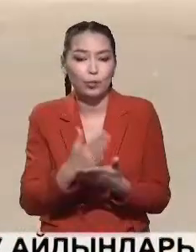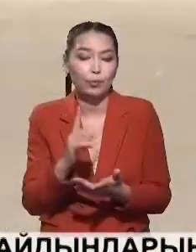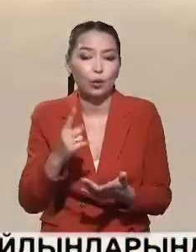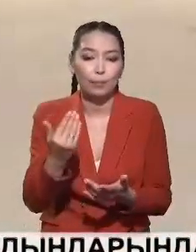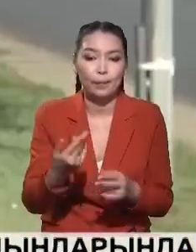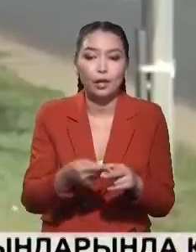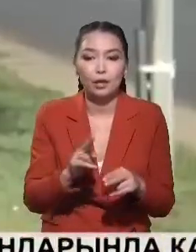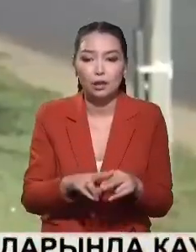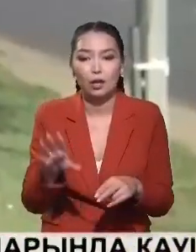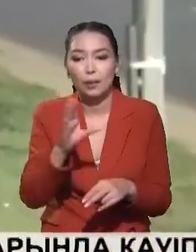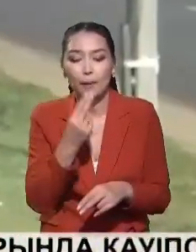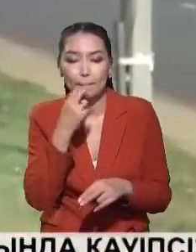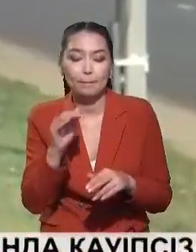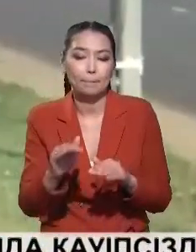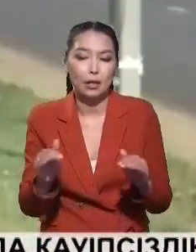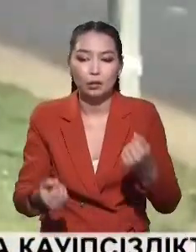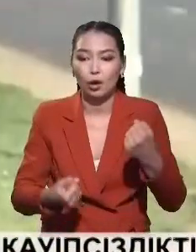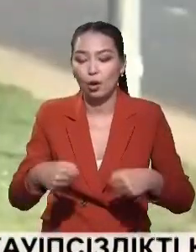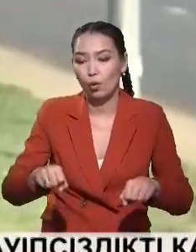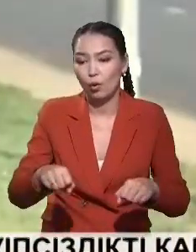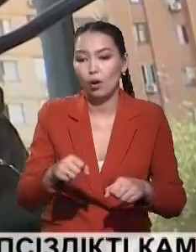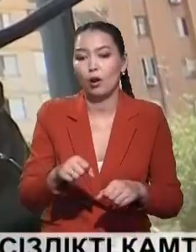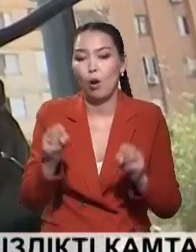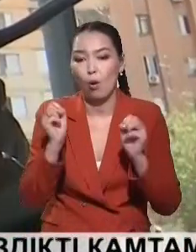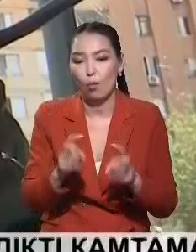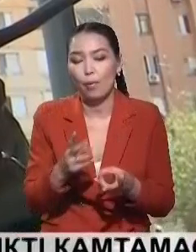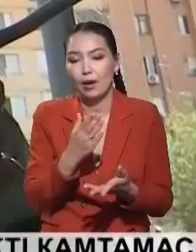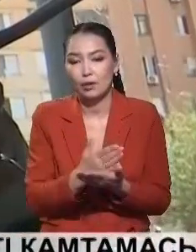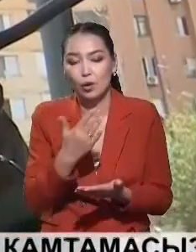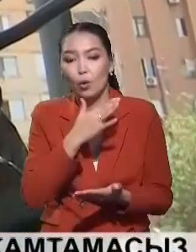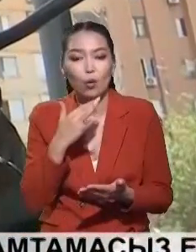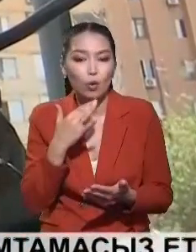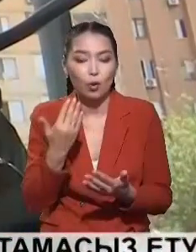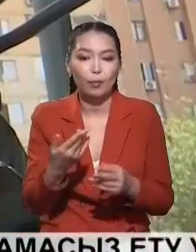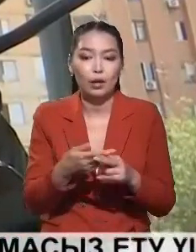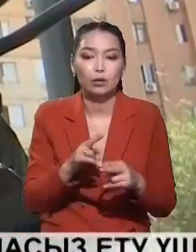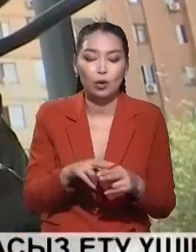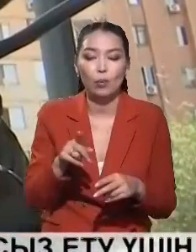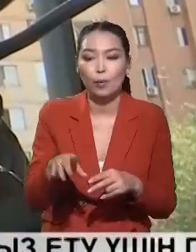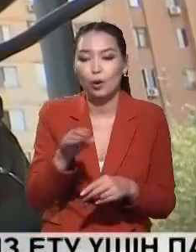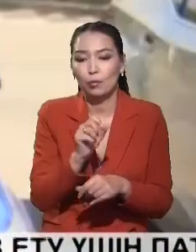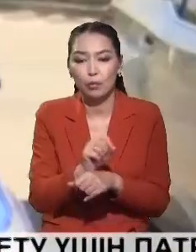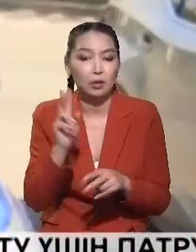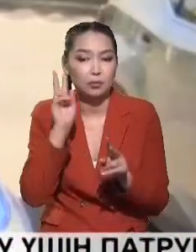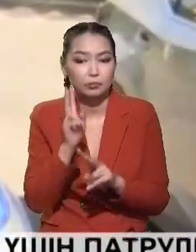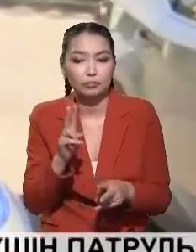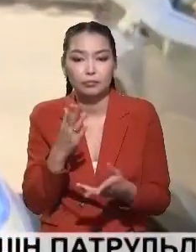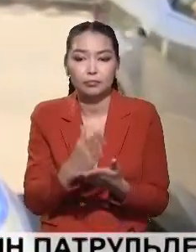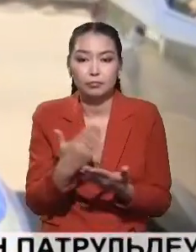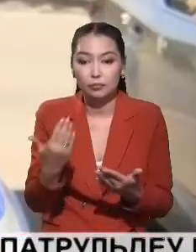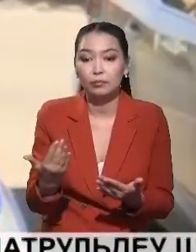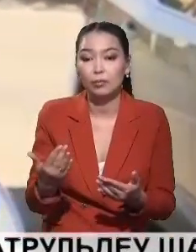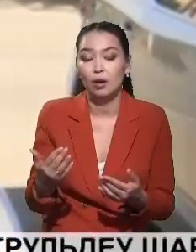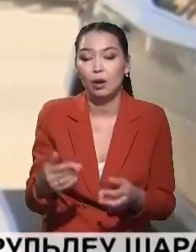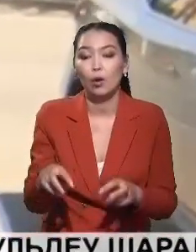негізіне жасөспірімдер түзгіндейтін болғандықтан қауіпті. Көпшілігі жол қозғалыс ережесін сақтамақ түгілі білмейді дейді. Оған отыратын